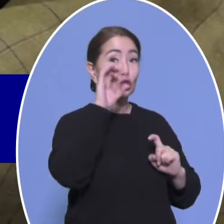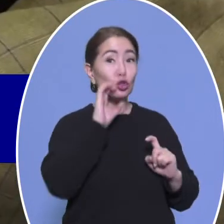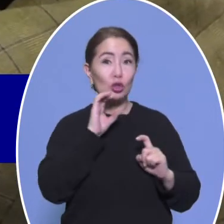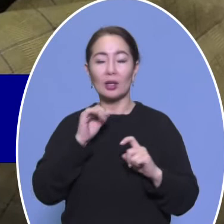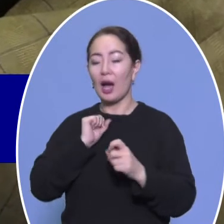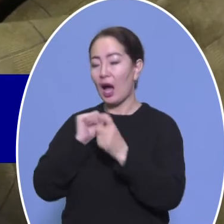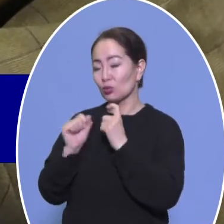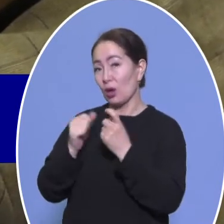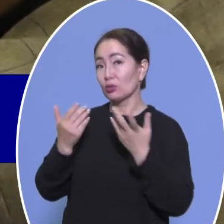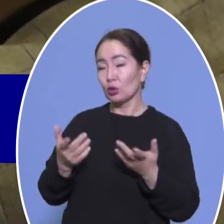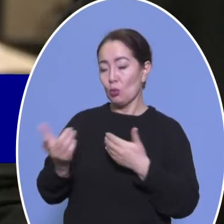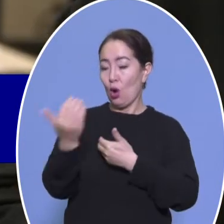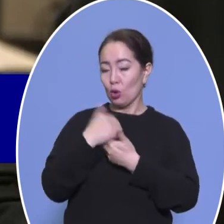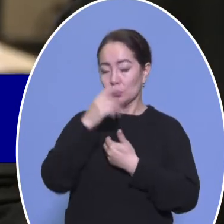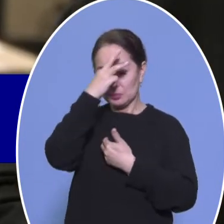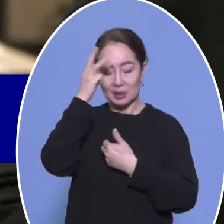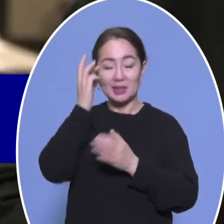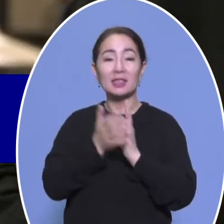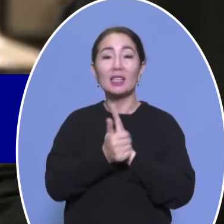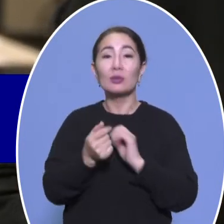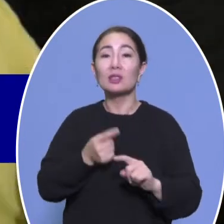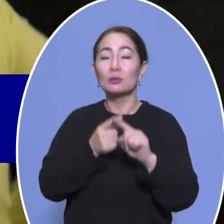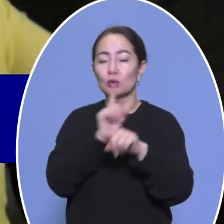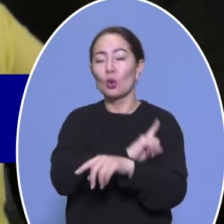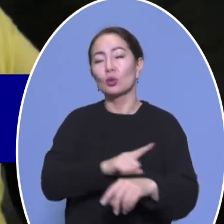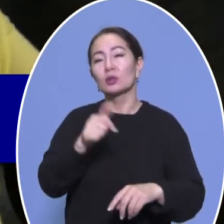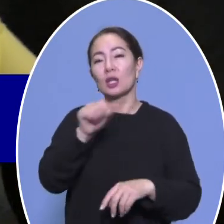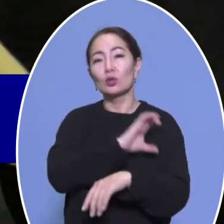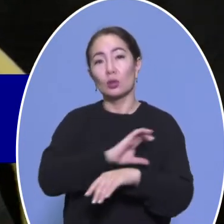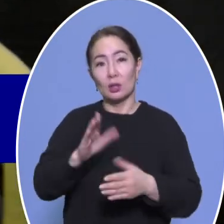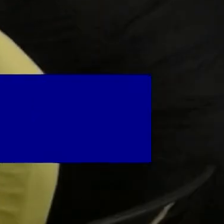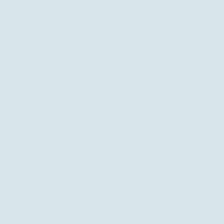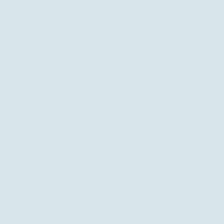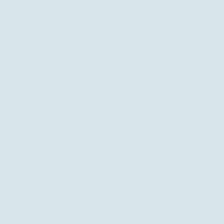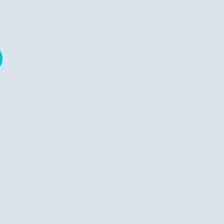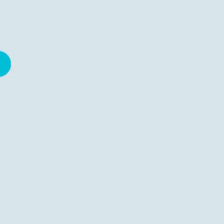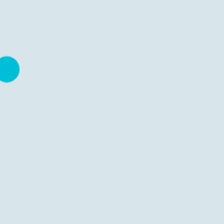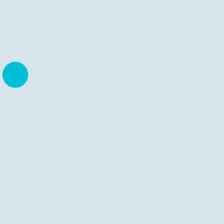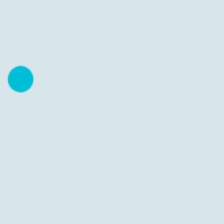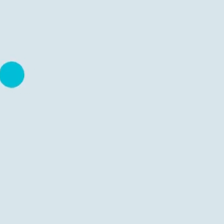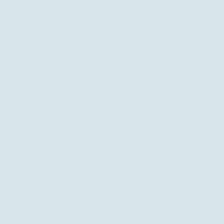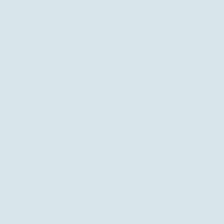асуултад хариулж, за оролцогчдийн за мэдлэг чадварыг дээшлүүлсэн үр дүнтэй сургалт болж өндөрлөө.